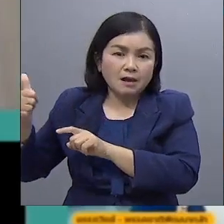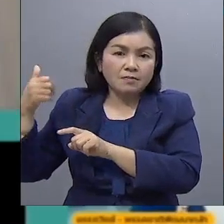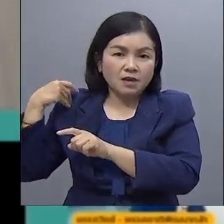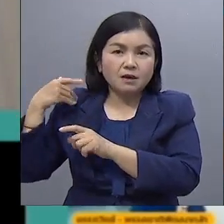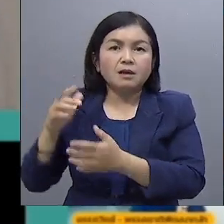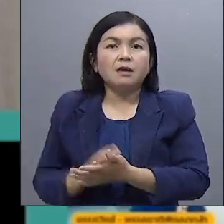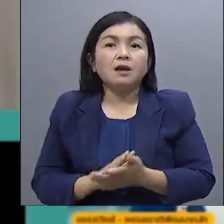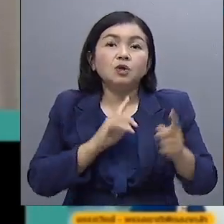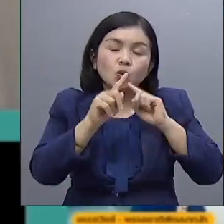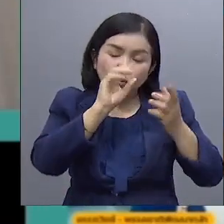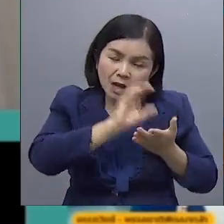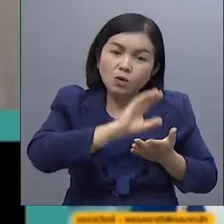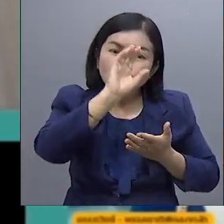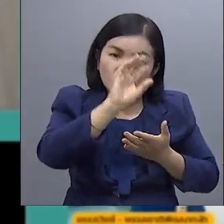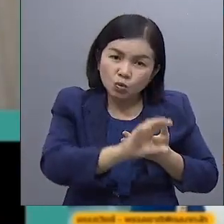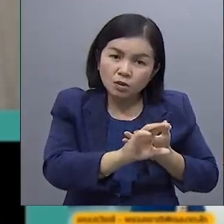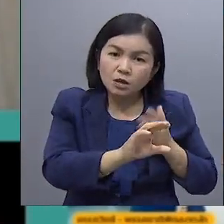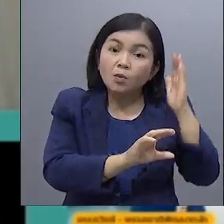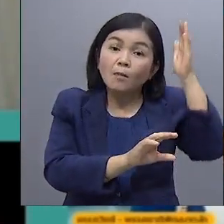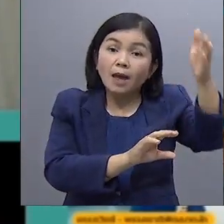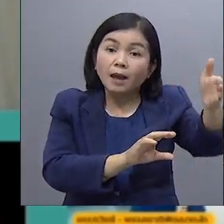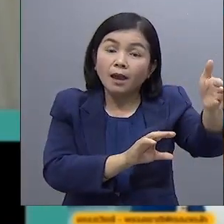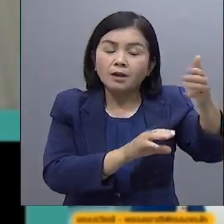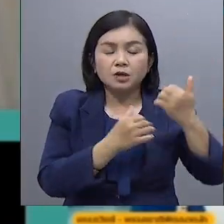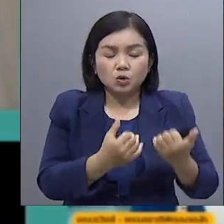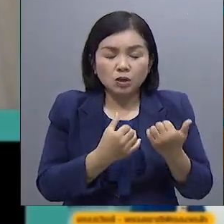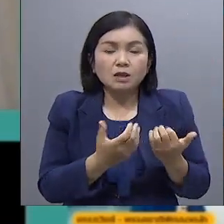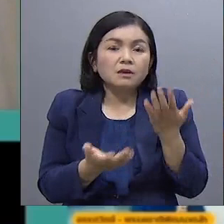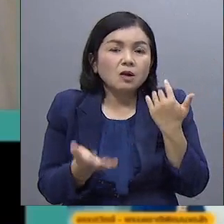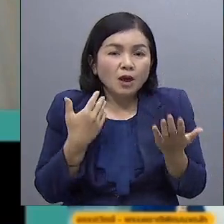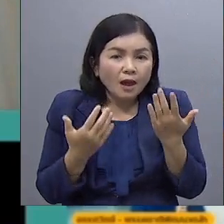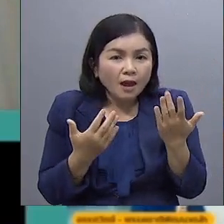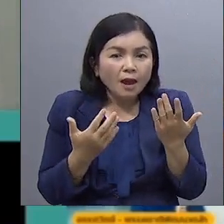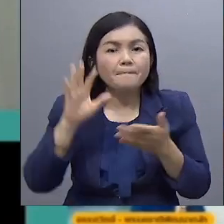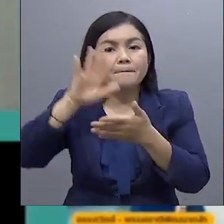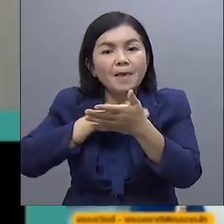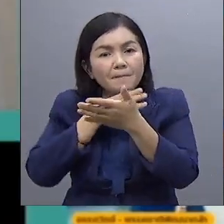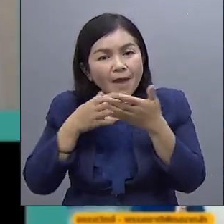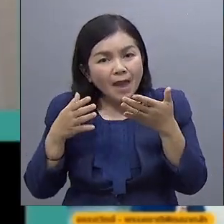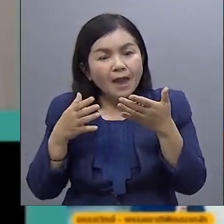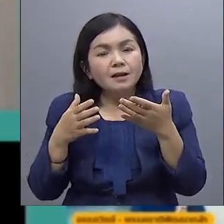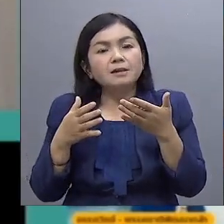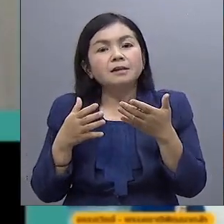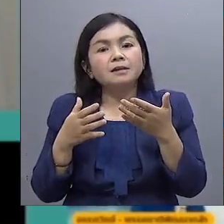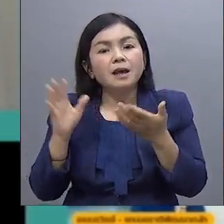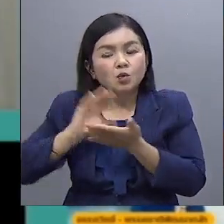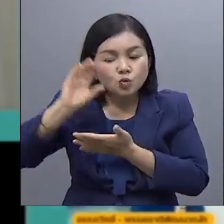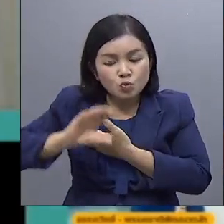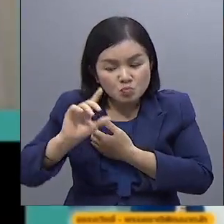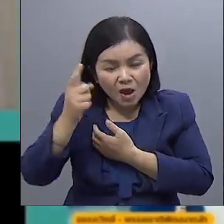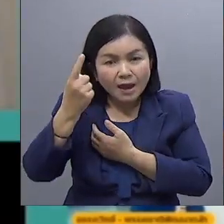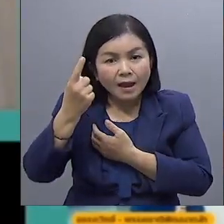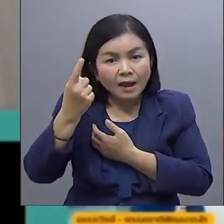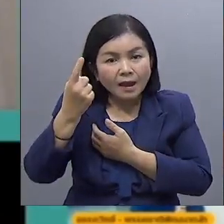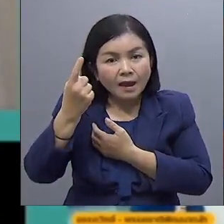ราพูดถึงการลงทุนเพื่อสร้างโครงสร้างในอนาคตนะครับไม่ว่าจะเป็นด้านนโยบายเรื่องเขตธุรกิจใหม่ซึ่งเป็นนโยบาย